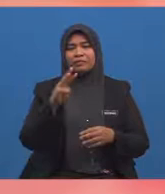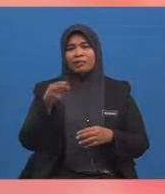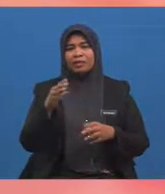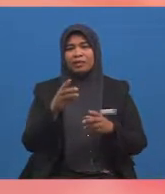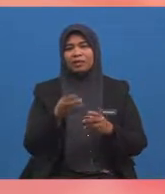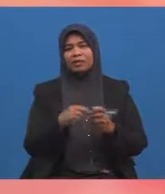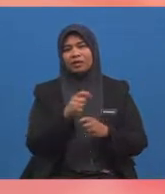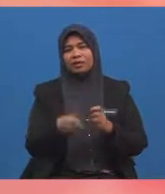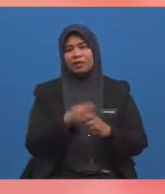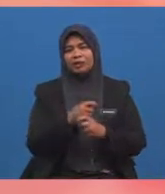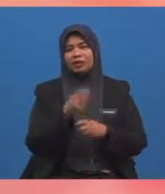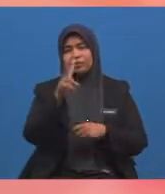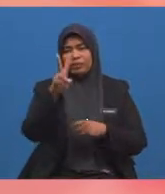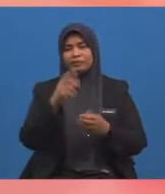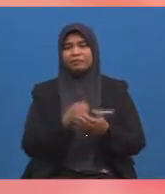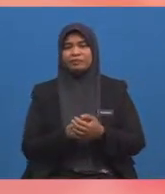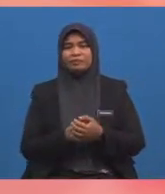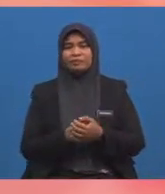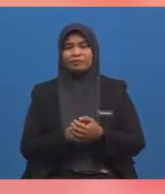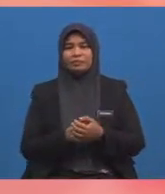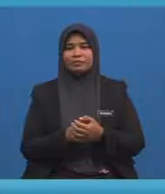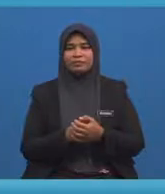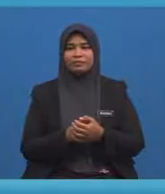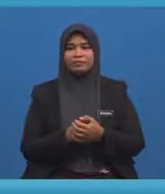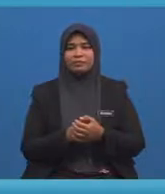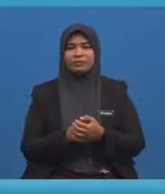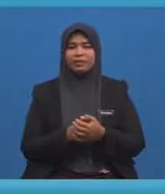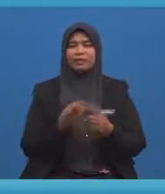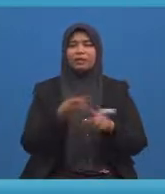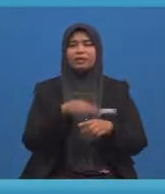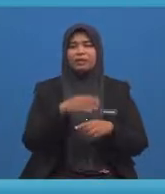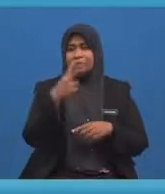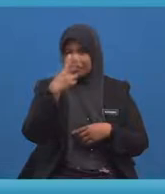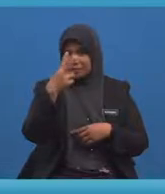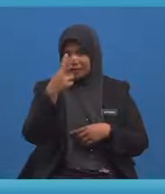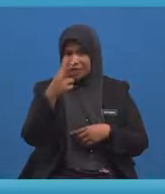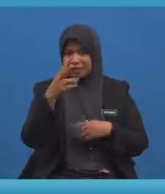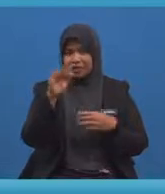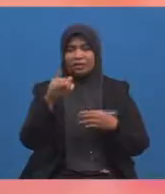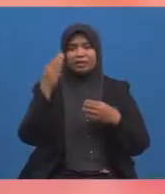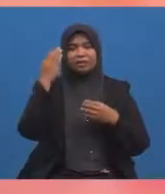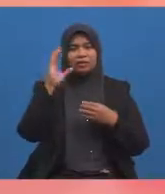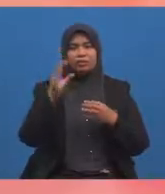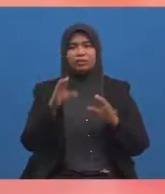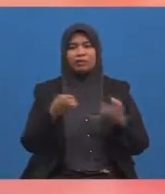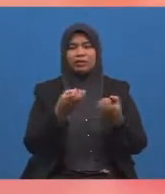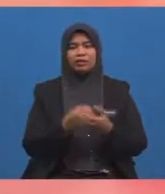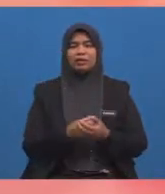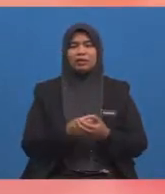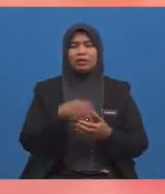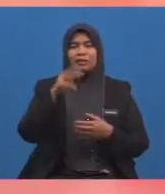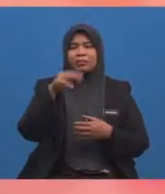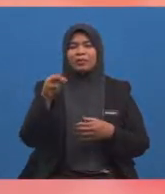SK Kampung Lindungan, iaitu Sekolah Cikgu. Daripada pemerhatian yang dilakukan di sini,